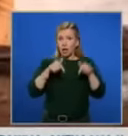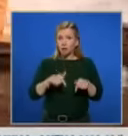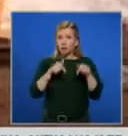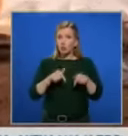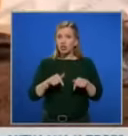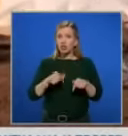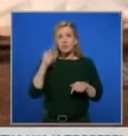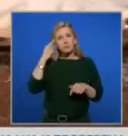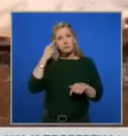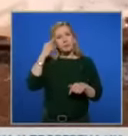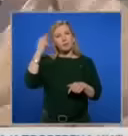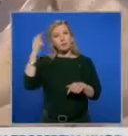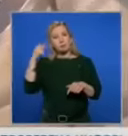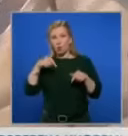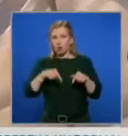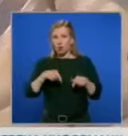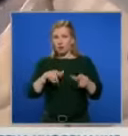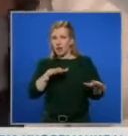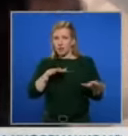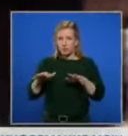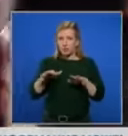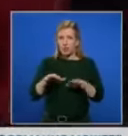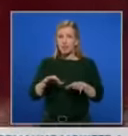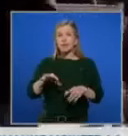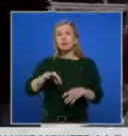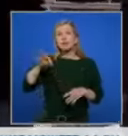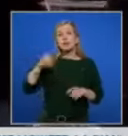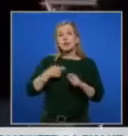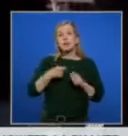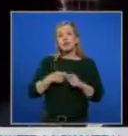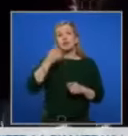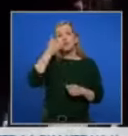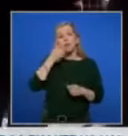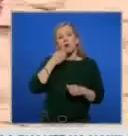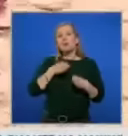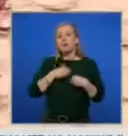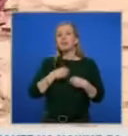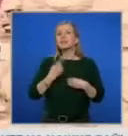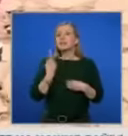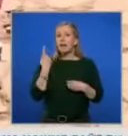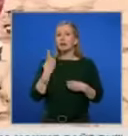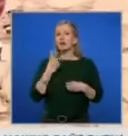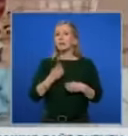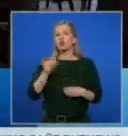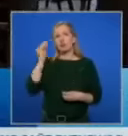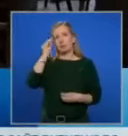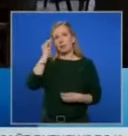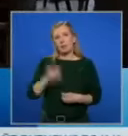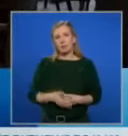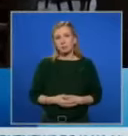извадят поуки от трагедията. Избират да правят добро и вярват, че само така можеш да бъдеш запомнен.